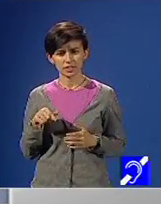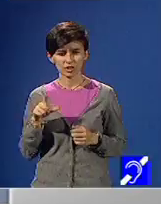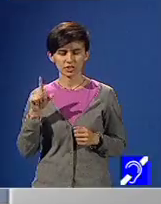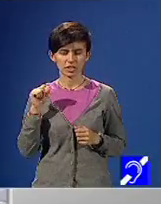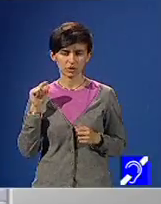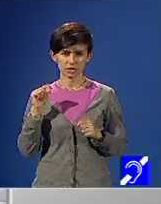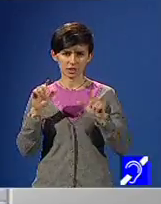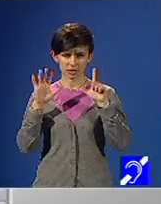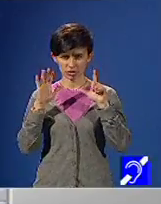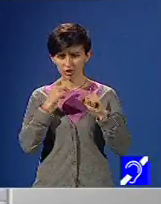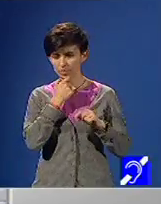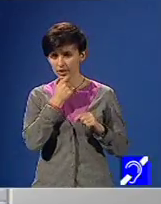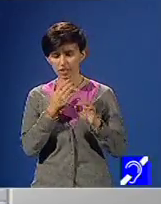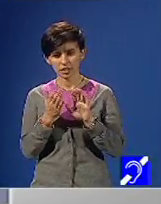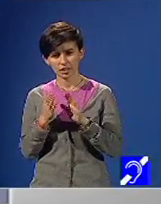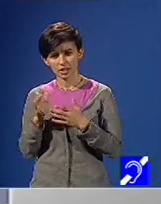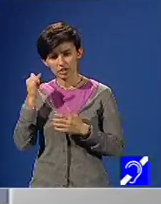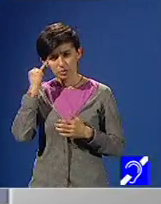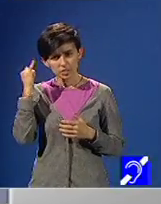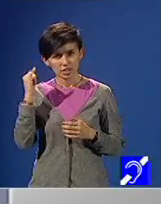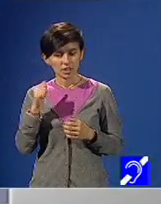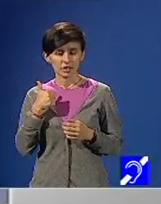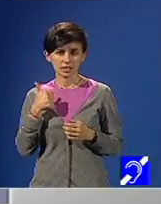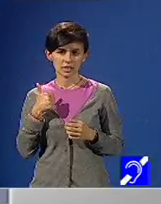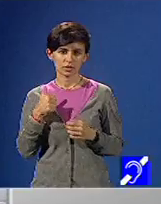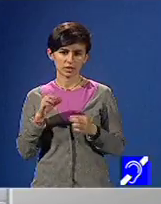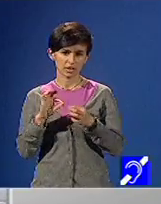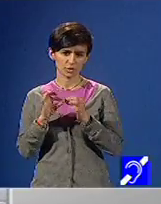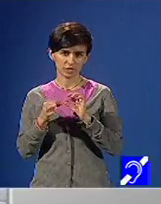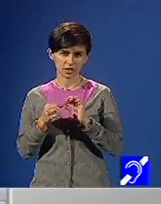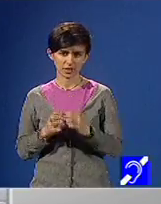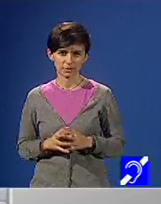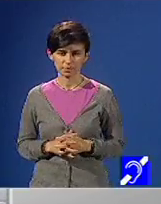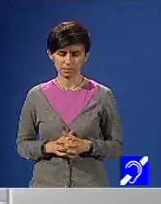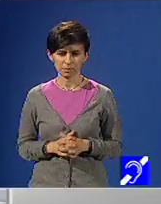27 de ani de când a pornit ideea, într-un cuvânt. Wow!